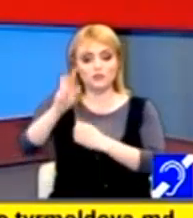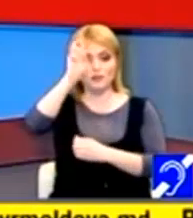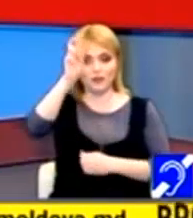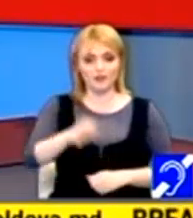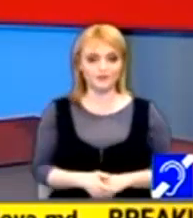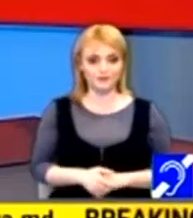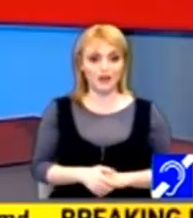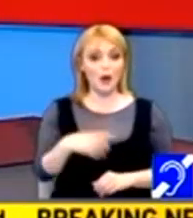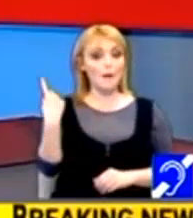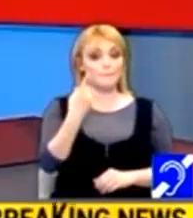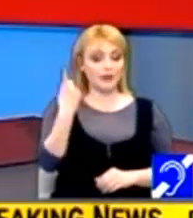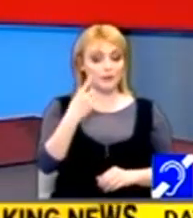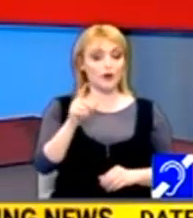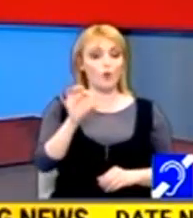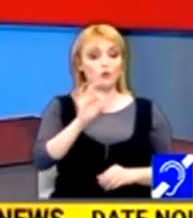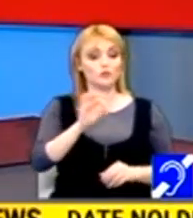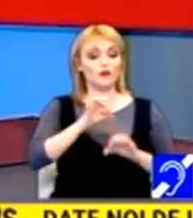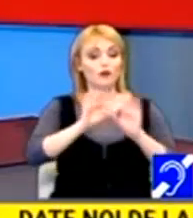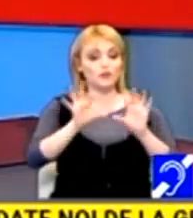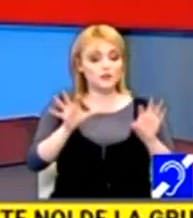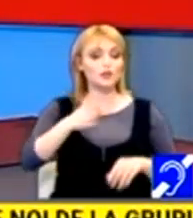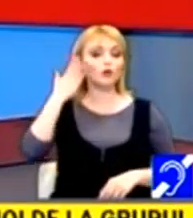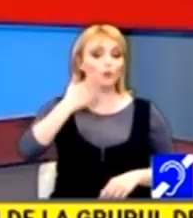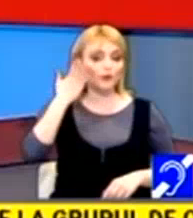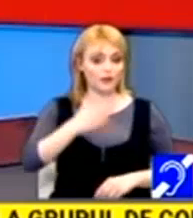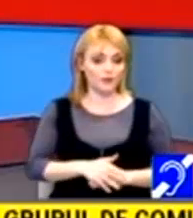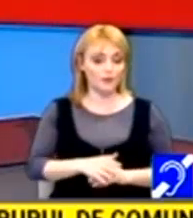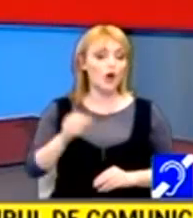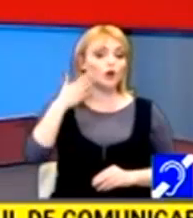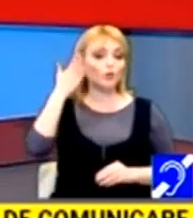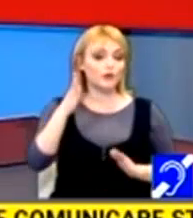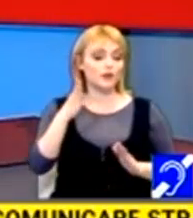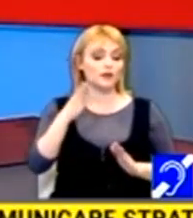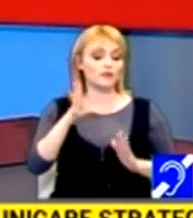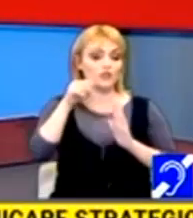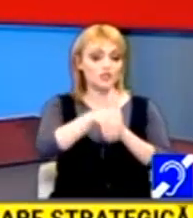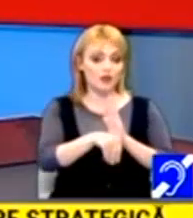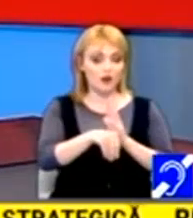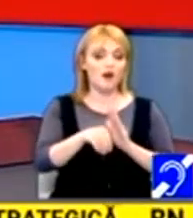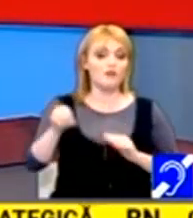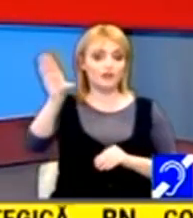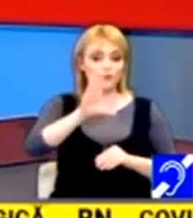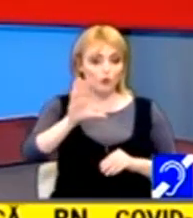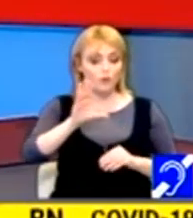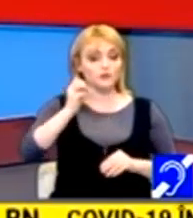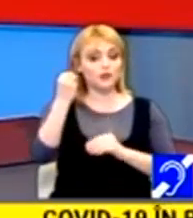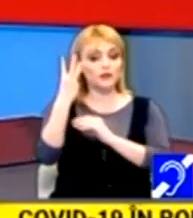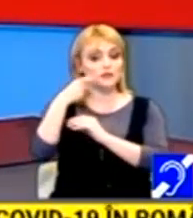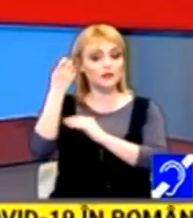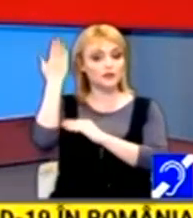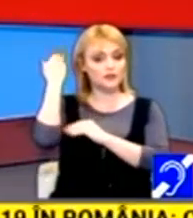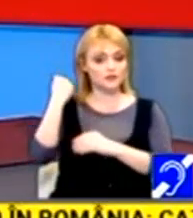dezvoltare. Prima pe listă este România, membra Uniunii Europene de 13 ani. O țară cu un trecut pe cât de zbuciumat, pe atât